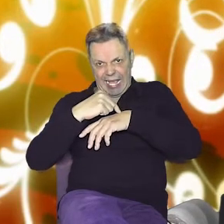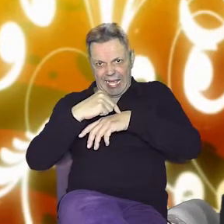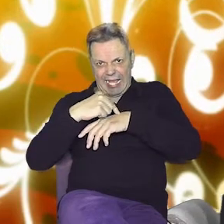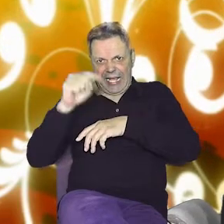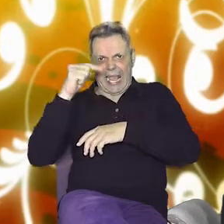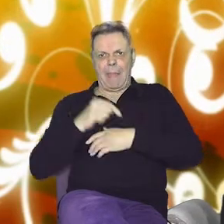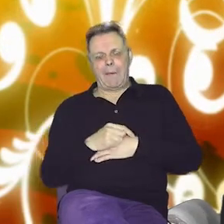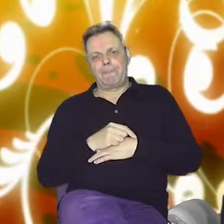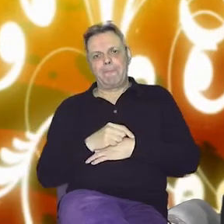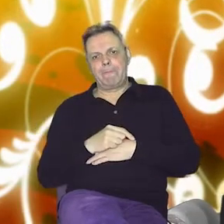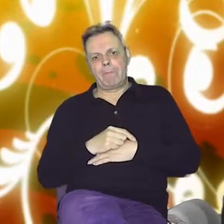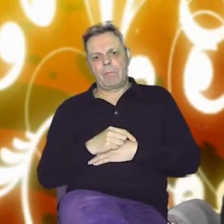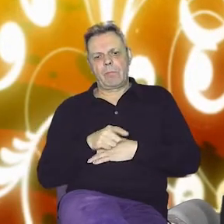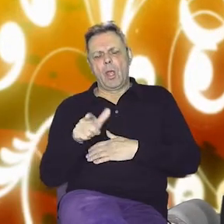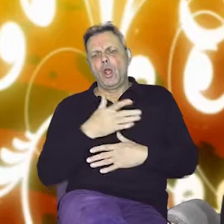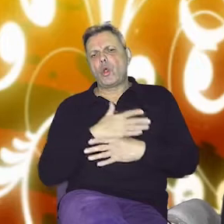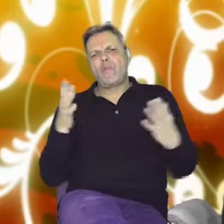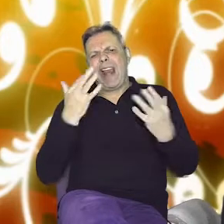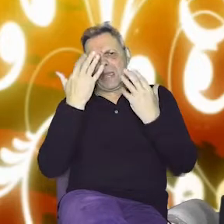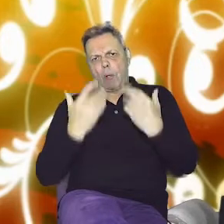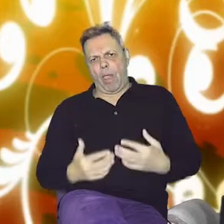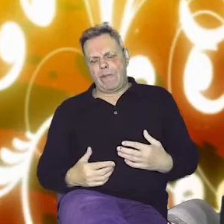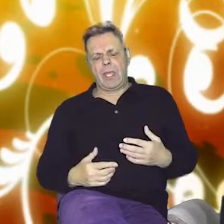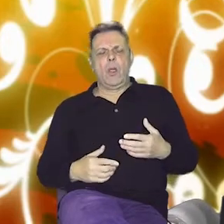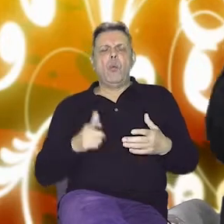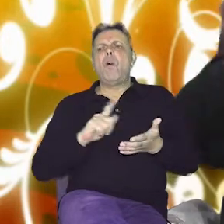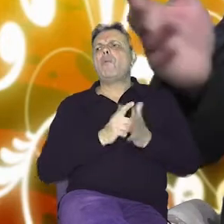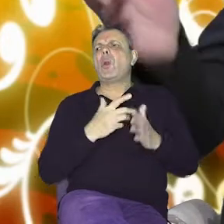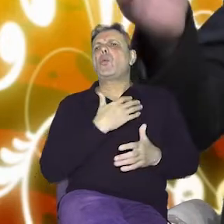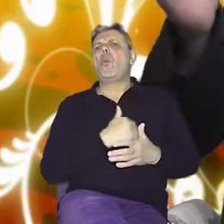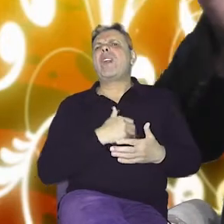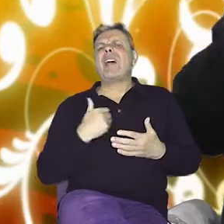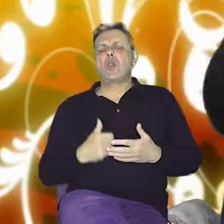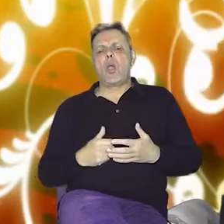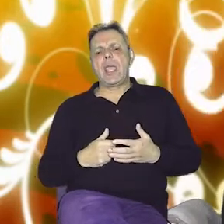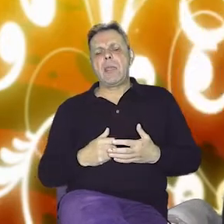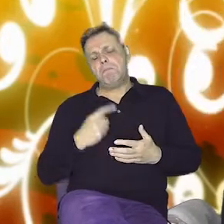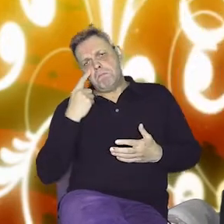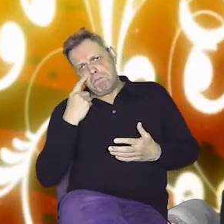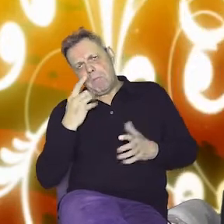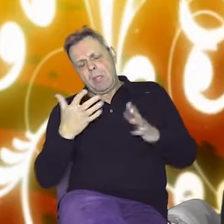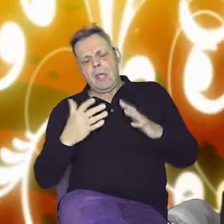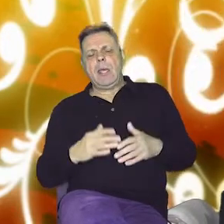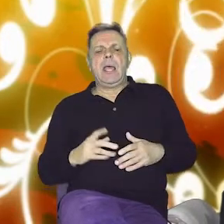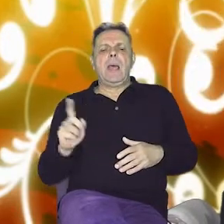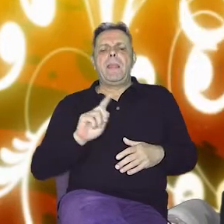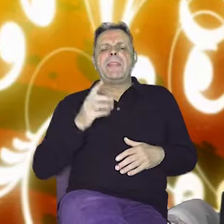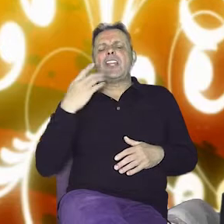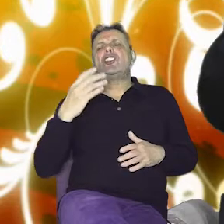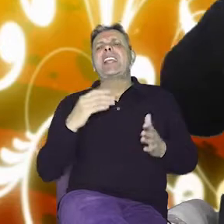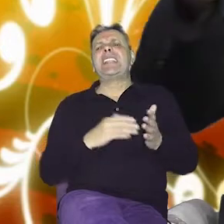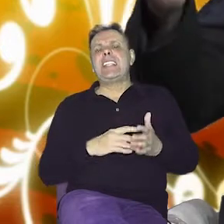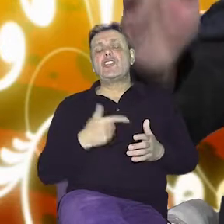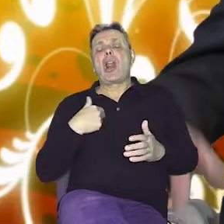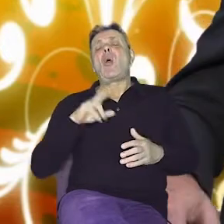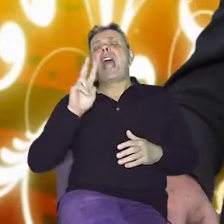ranu. Dakle, tu su velike cifre. Ja pretpostavljam da u ovom trenutku u Hrvatskoj ne da ima da je